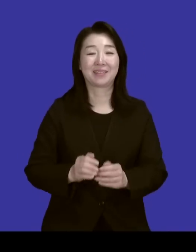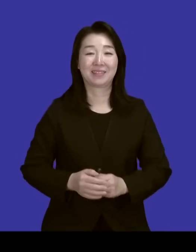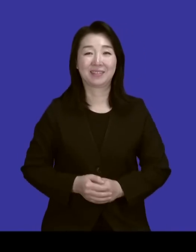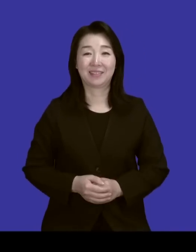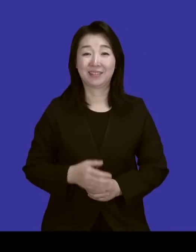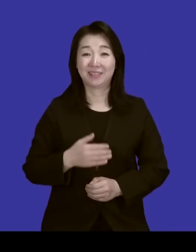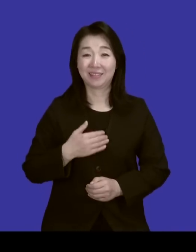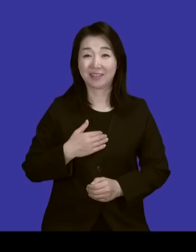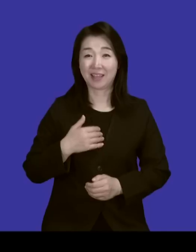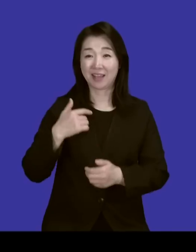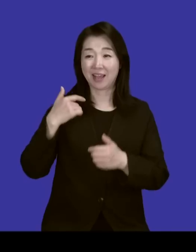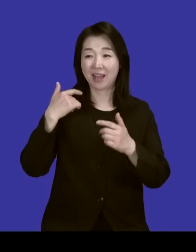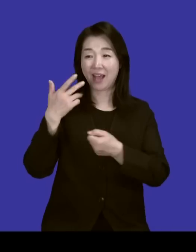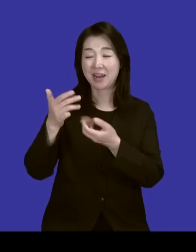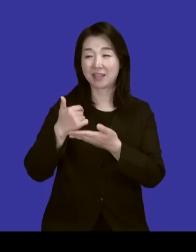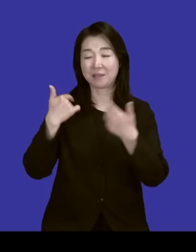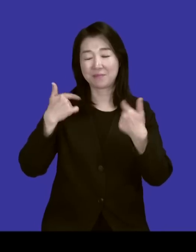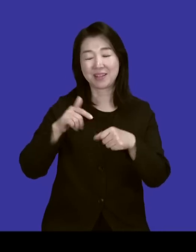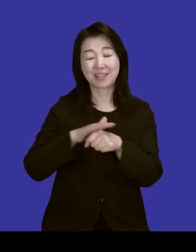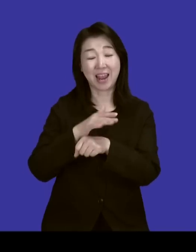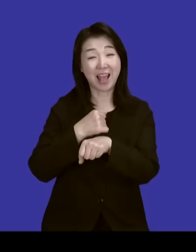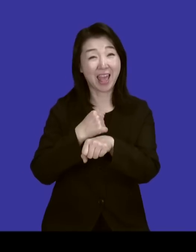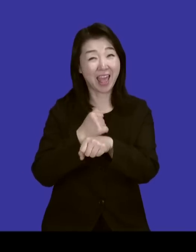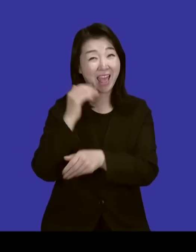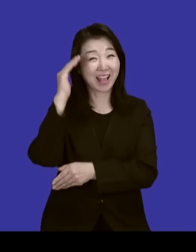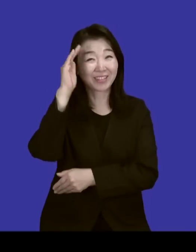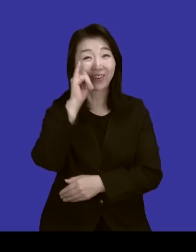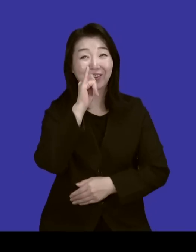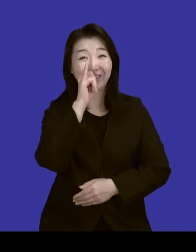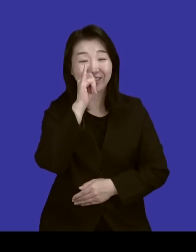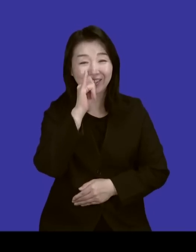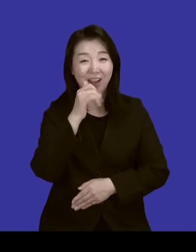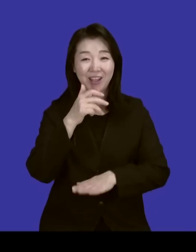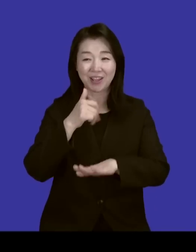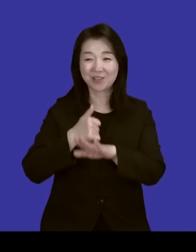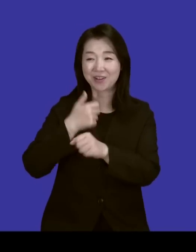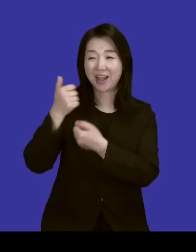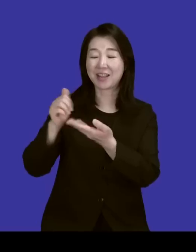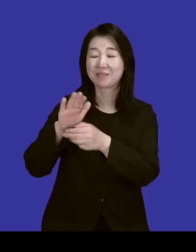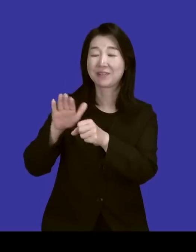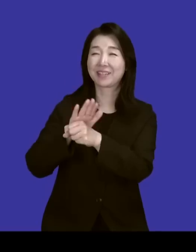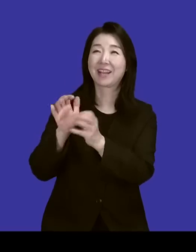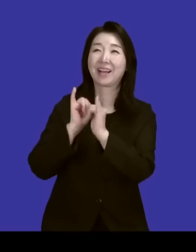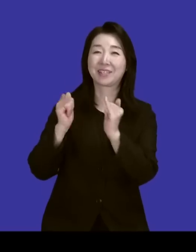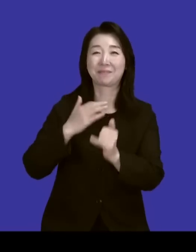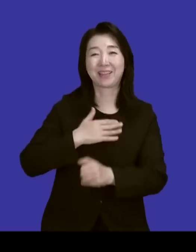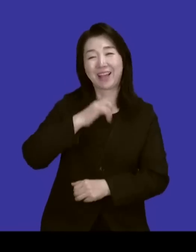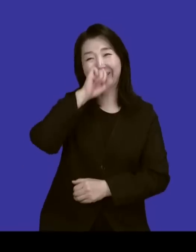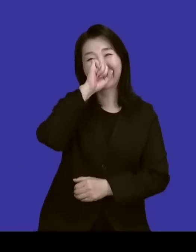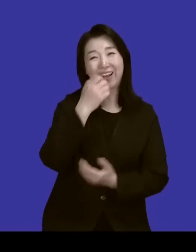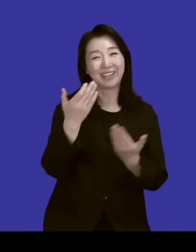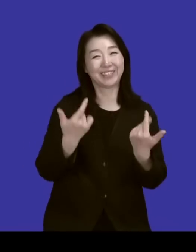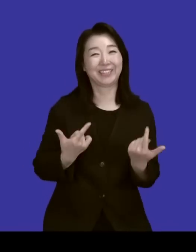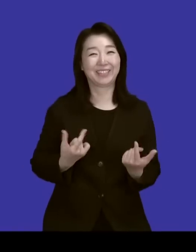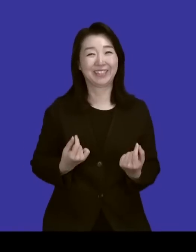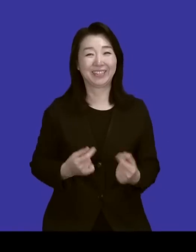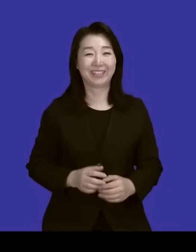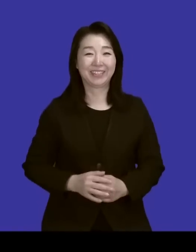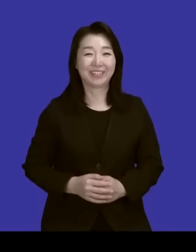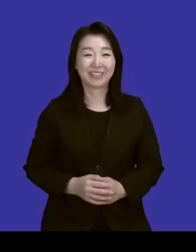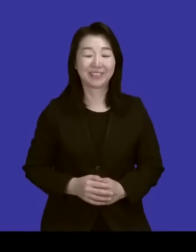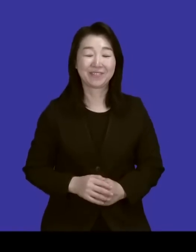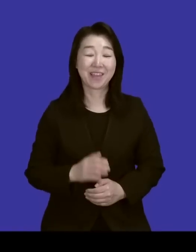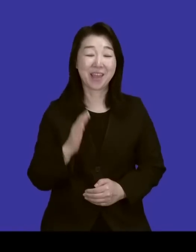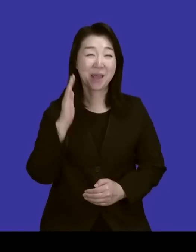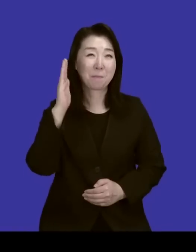하나님 사랑하라고 설교를 하니까 예. 하나님을 사랑하는 분들이 좋아해 주는 것 같아요. 감사합니다. 말씀이 또